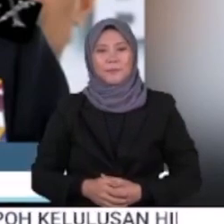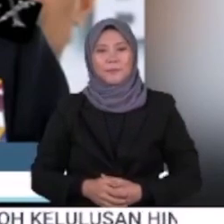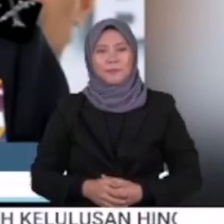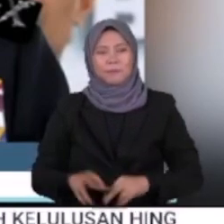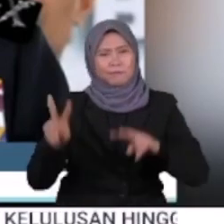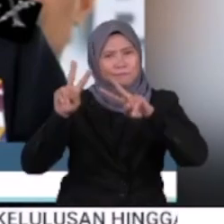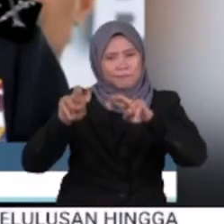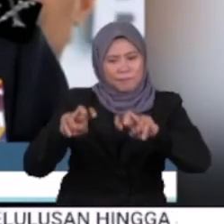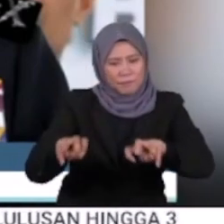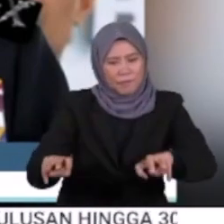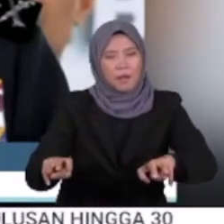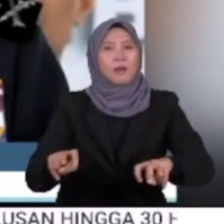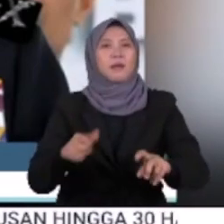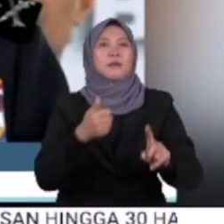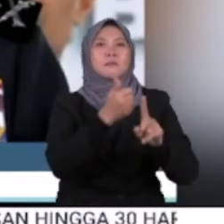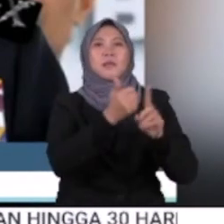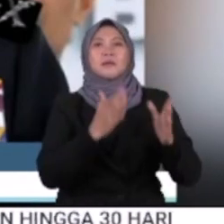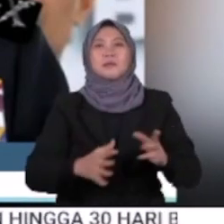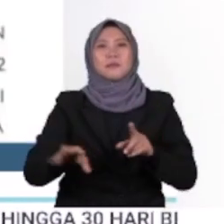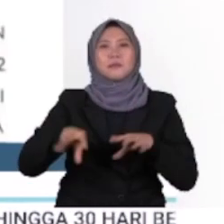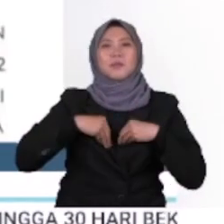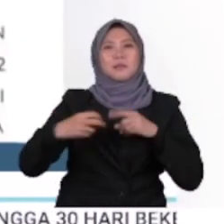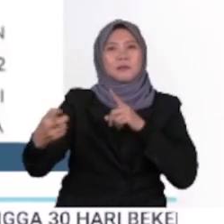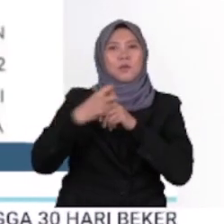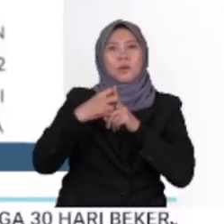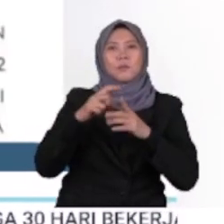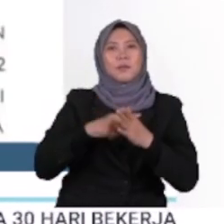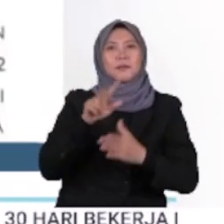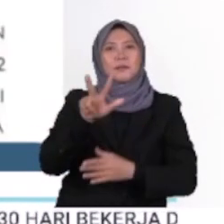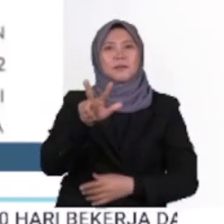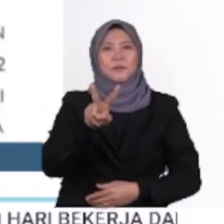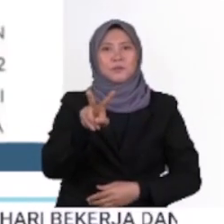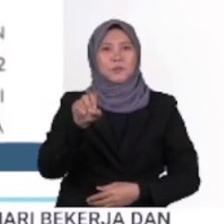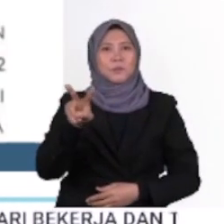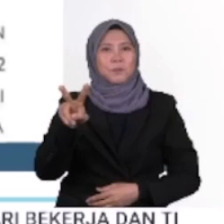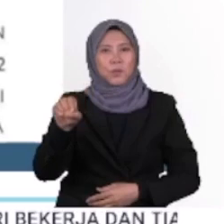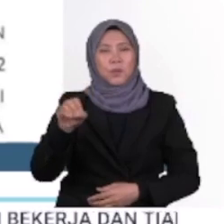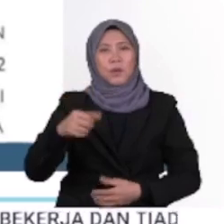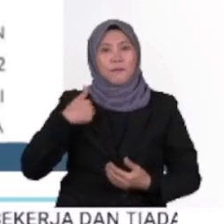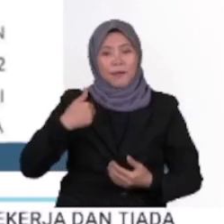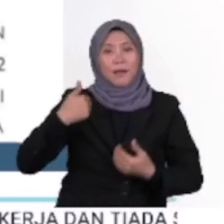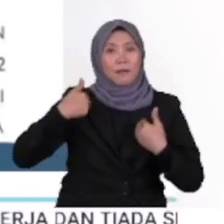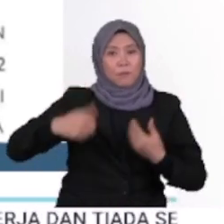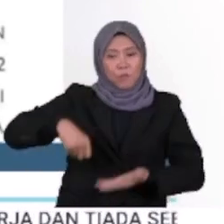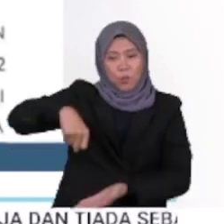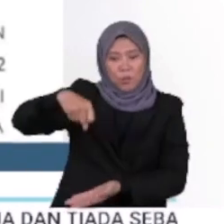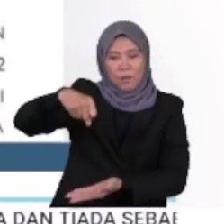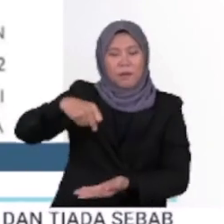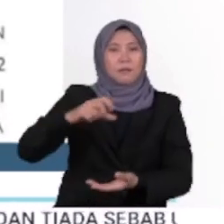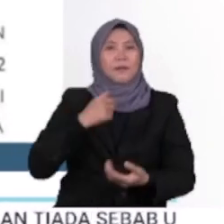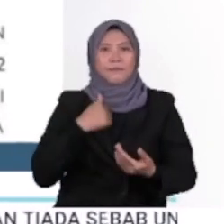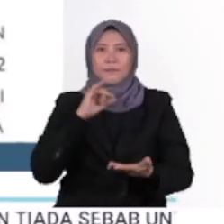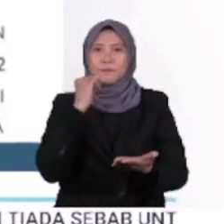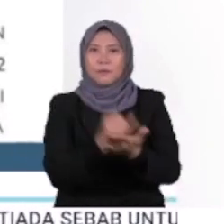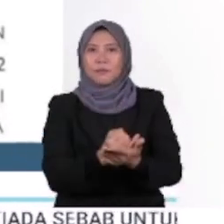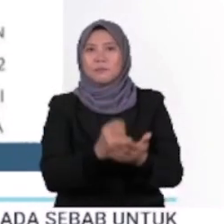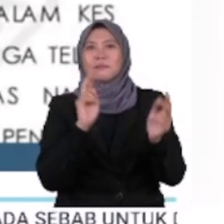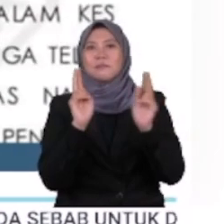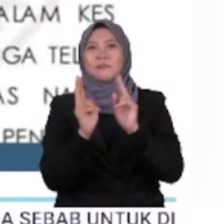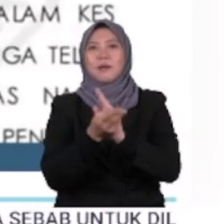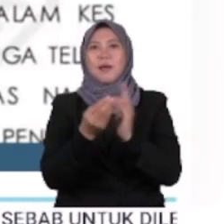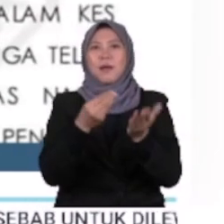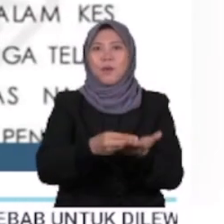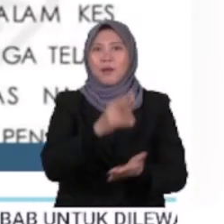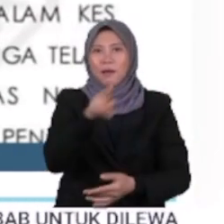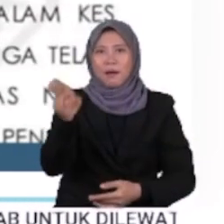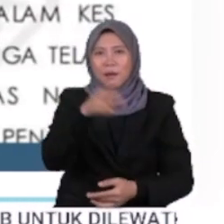hasil sesatan mendapati mangsa menerima panggilan pada Maret 2020 berhubung satu bungkusan yang kononnya terlibat dalam jenayah pengubahan